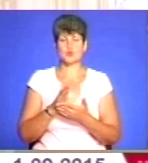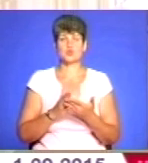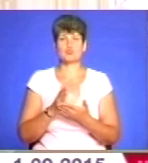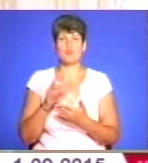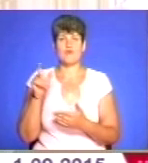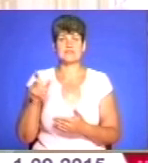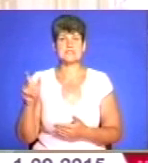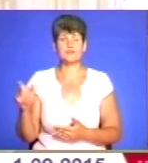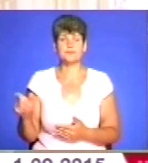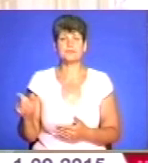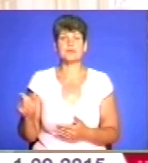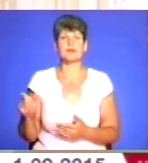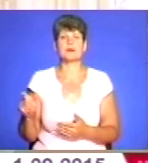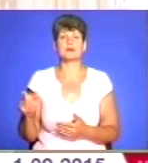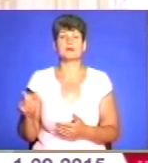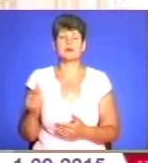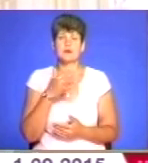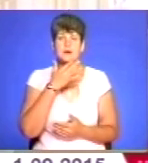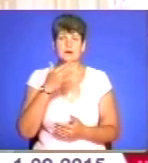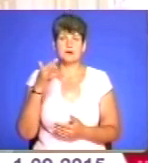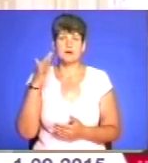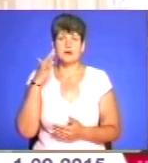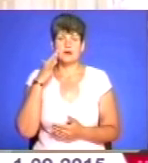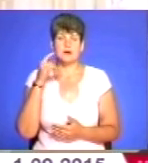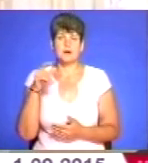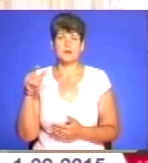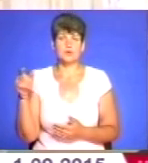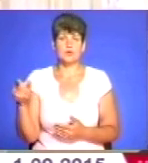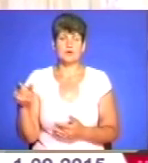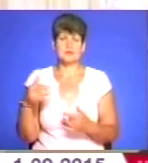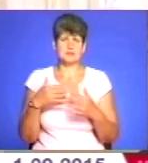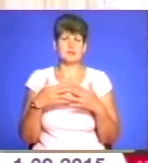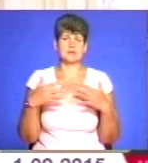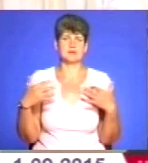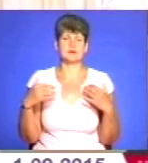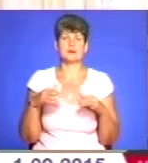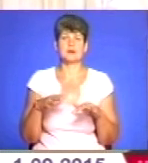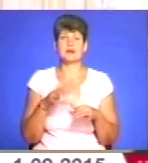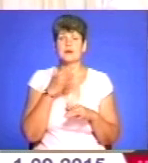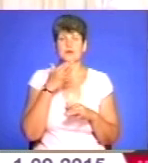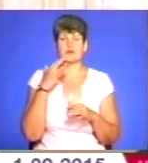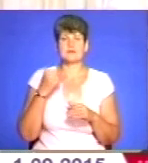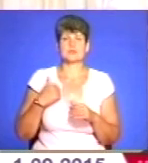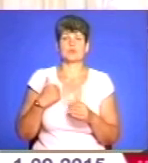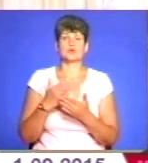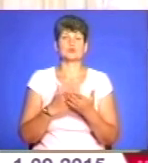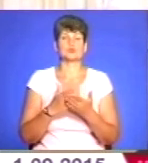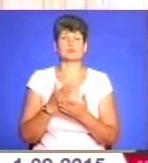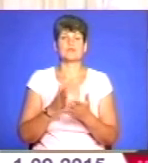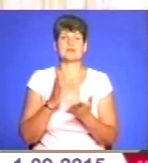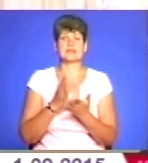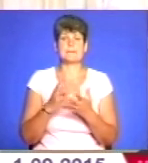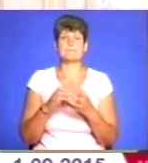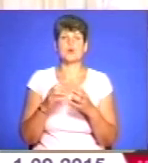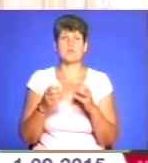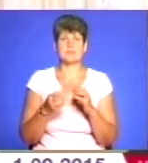У багатьох, згідно дослідженням і згідно очевидними речами, у багатьох військовослужбовців є певні